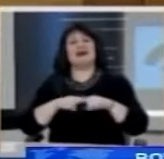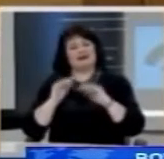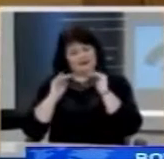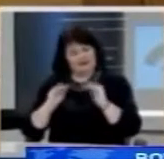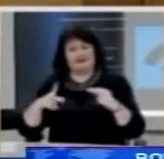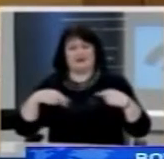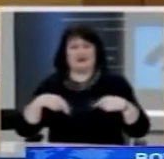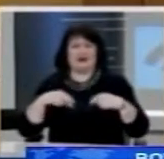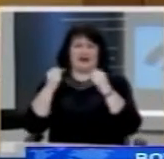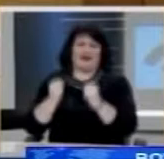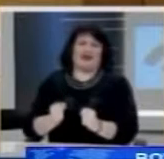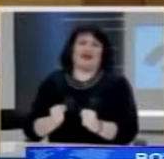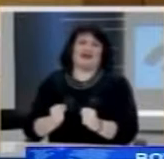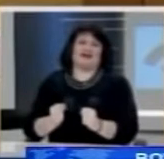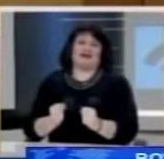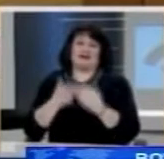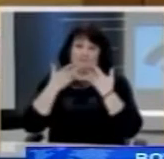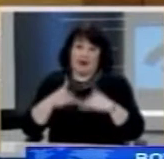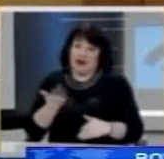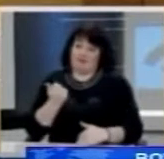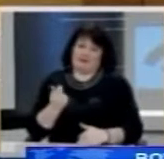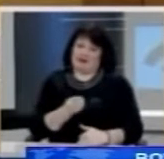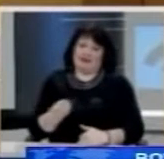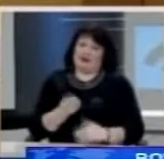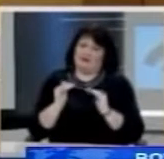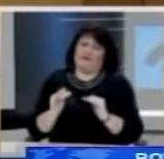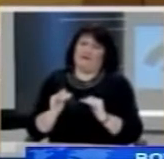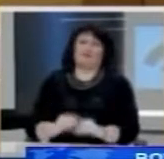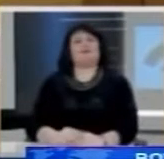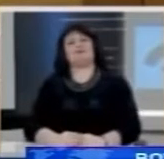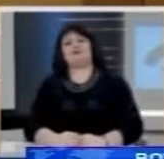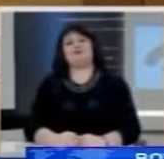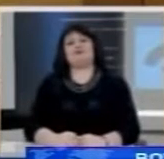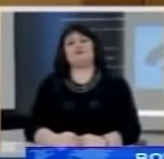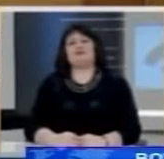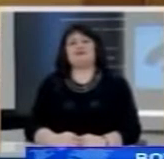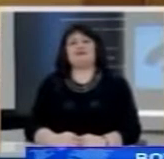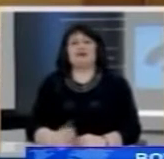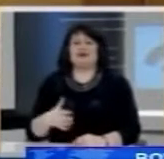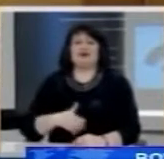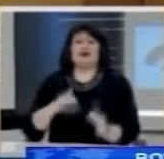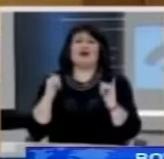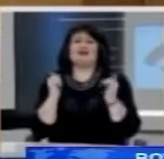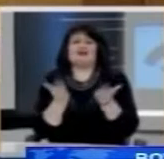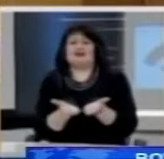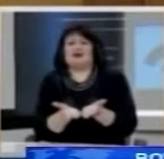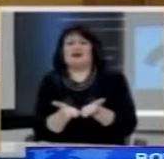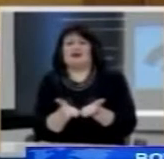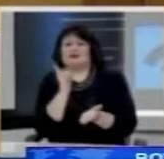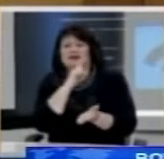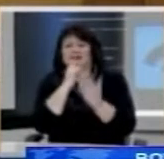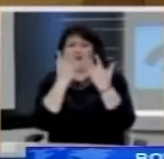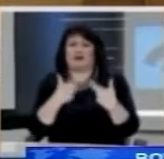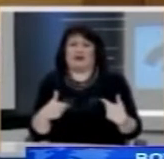που φυσικά δεν υπέβαλαν την παραίτησή τους. Η φαρσοκομωδία όμως